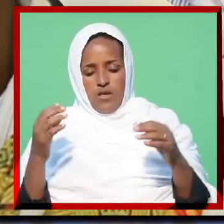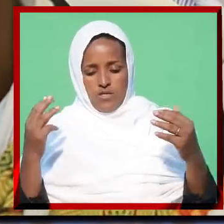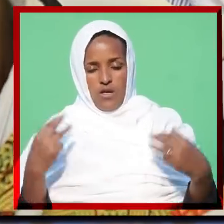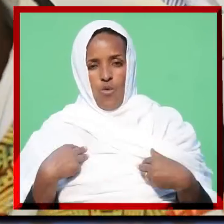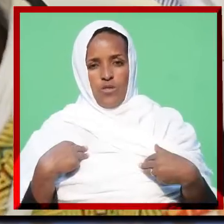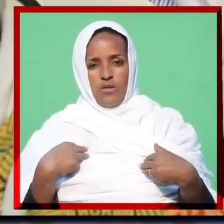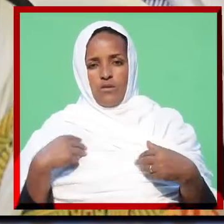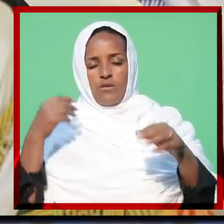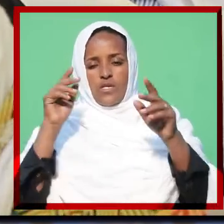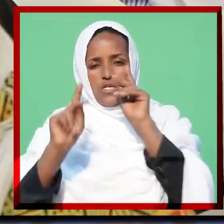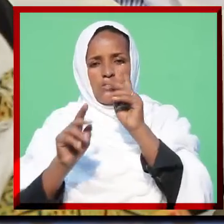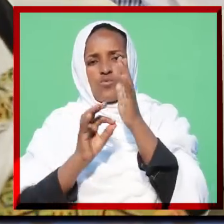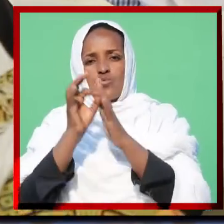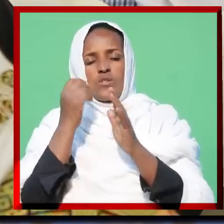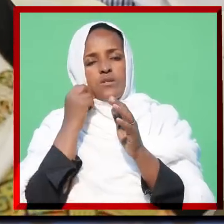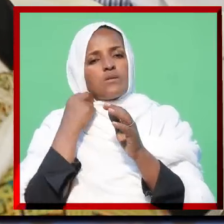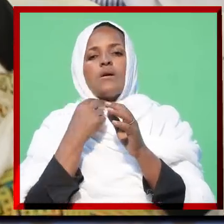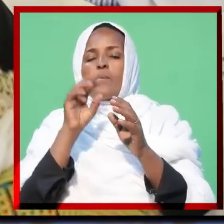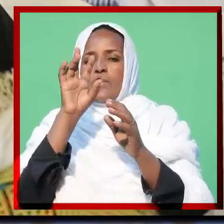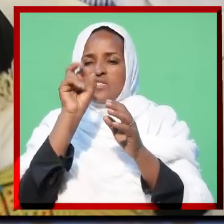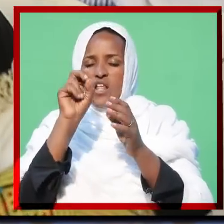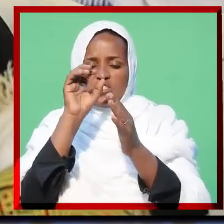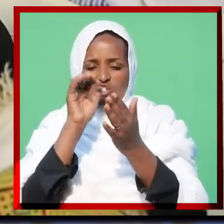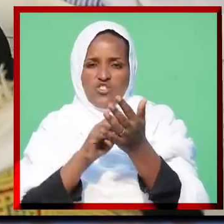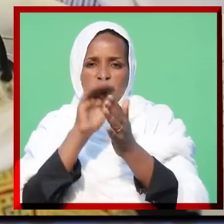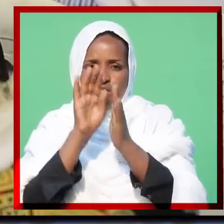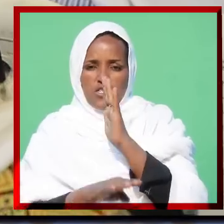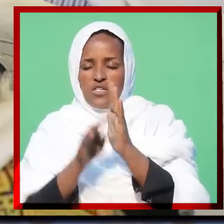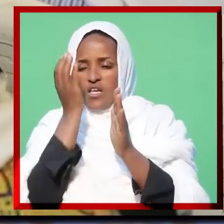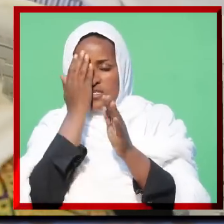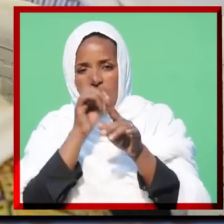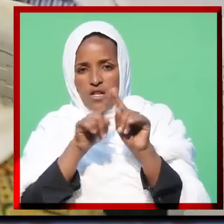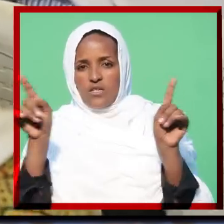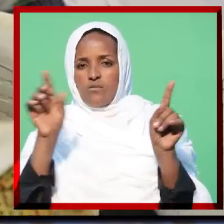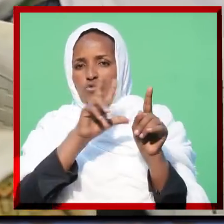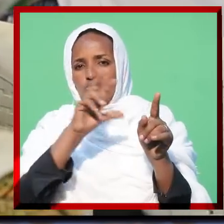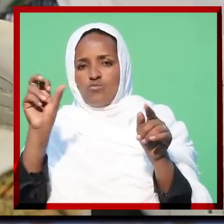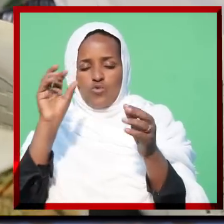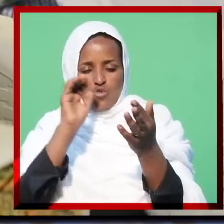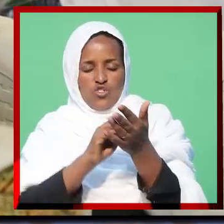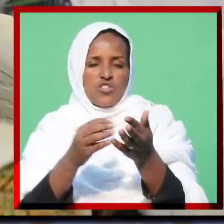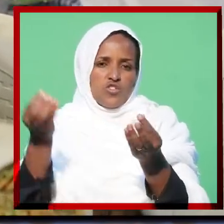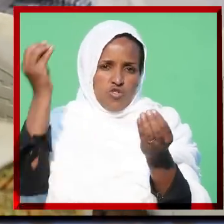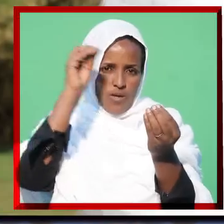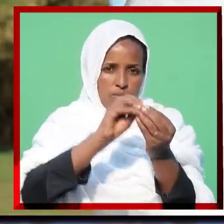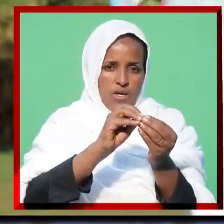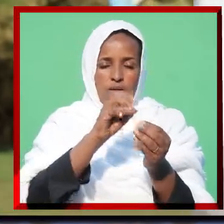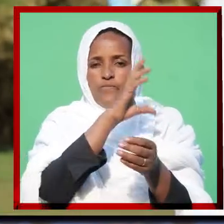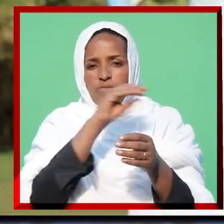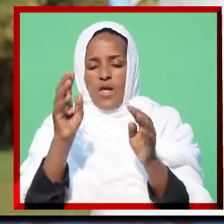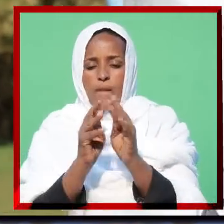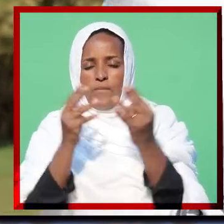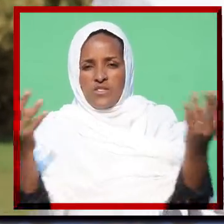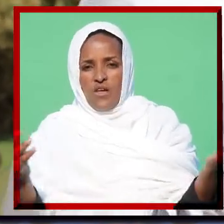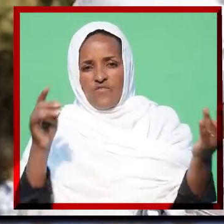ሰራዊት የይሁዳ ላይ ያለው ህዝብ ቁጥር በ30 ሺህ ሲቀንስ የእስራኤል ግን በ300 ሺህ ጨመረ እና